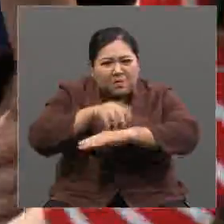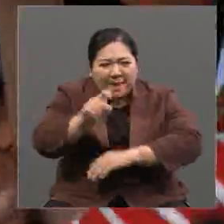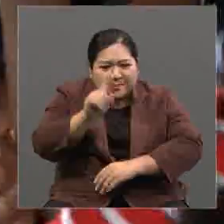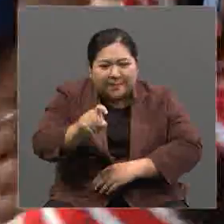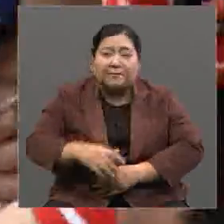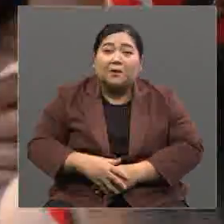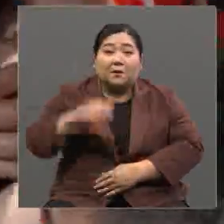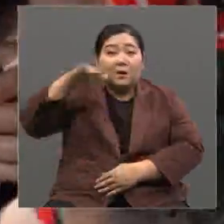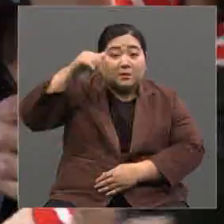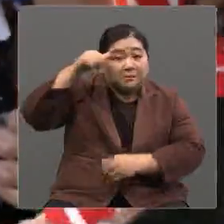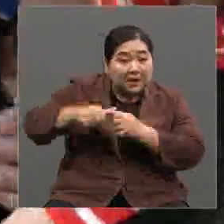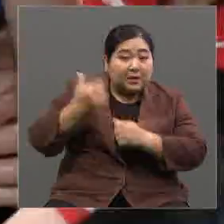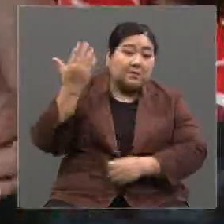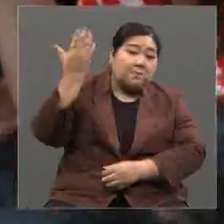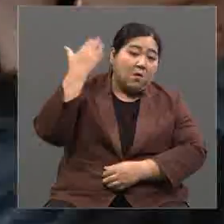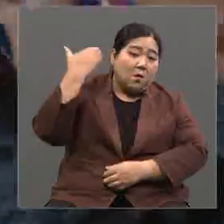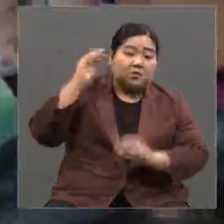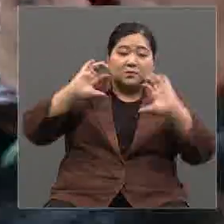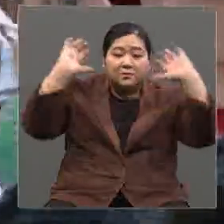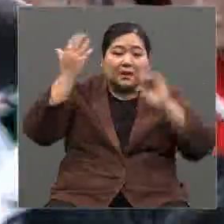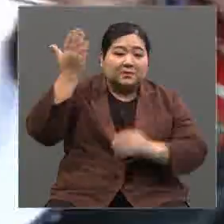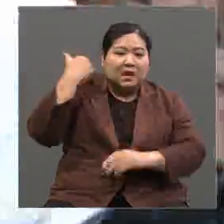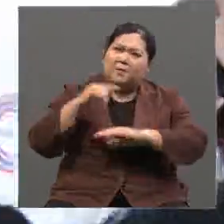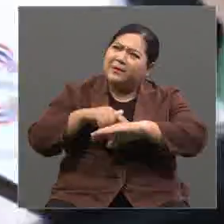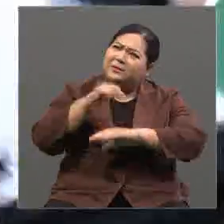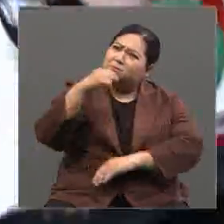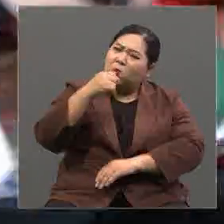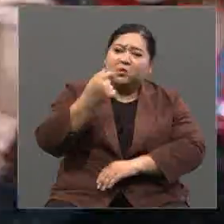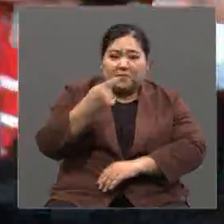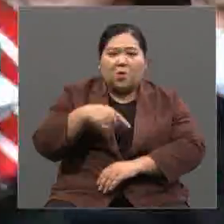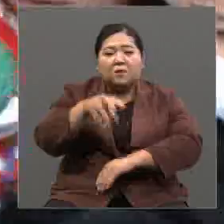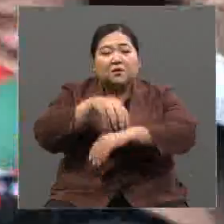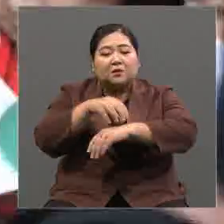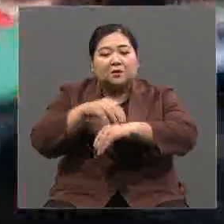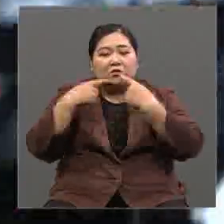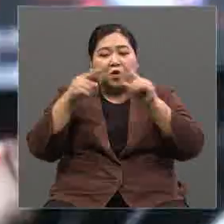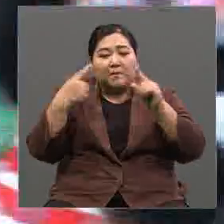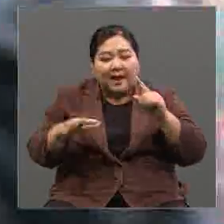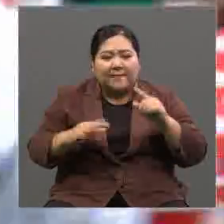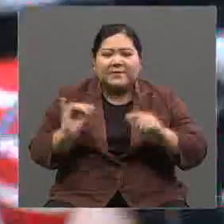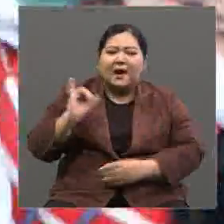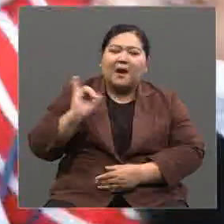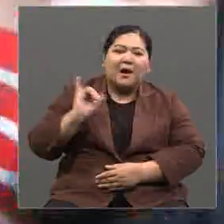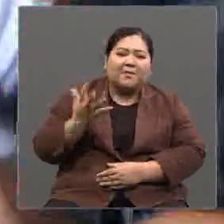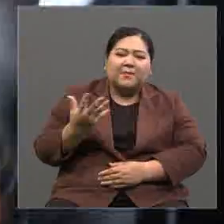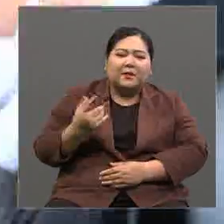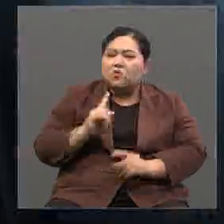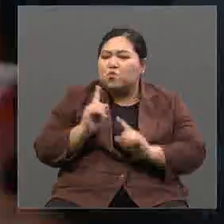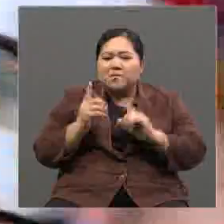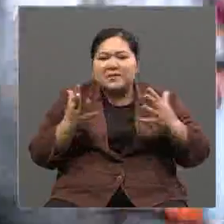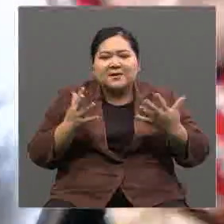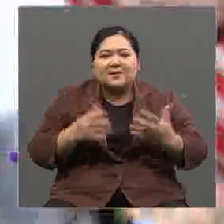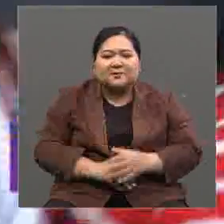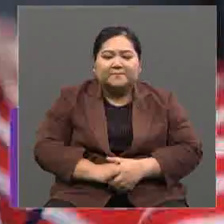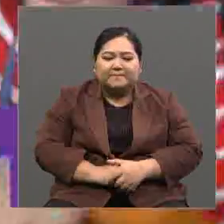าถามไหมจำได้ไหมตอนที่ทำเนียบก่อนเมื่อช่วงเช้าอ่ะสายๆอ ่ะ บิ๊กป้อมก็บอกว่ายังไม่มีอะไรยังไม่การพูดคุยอะ